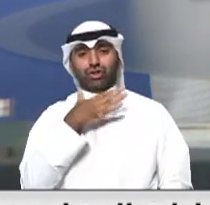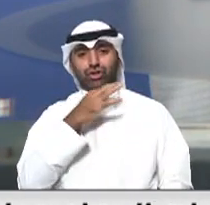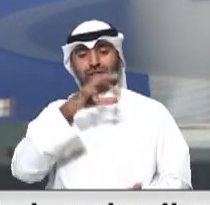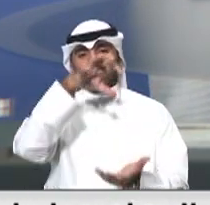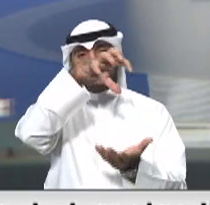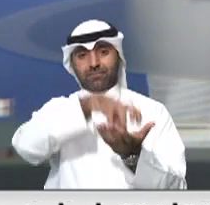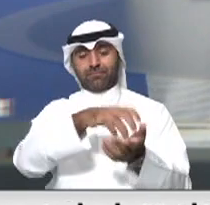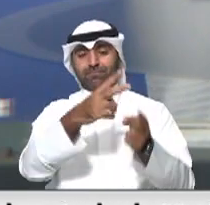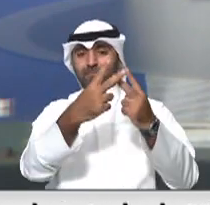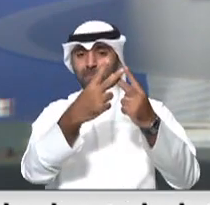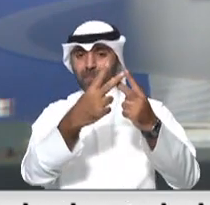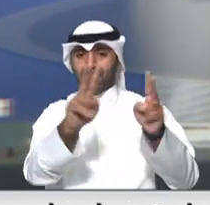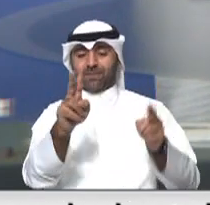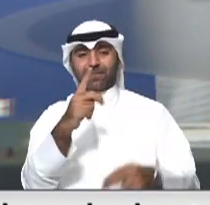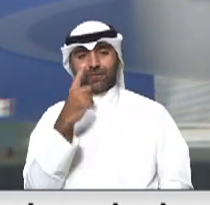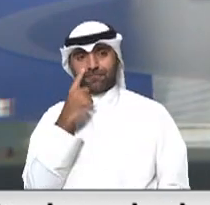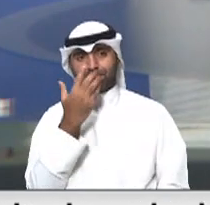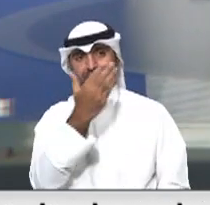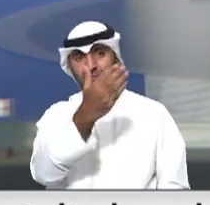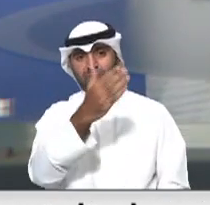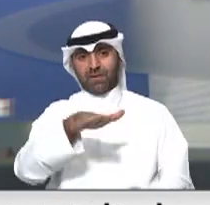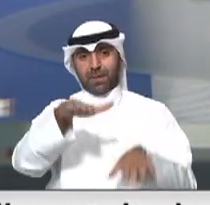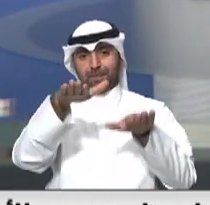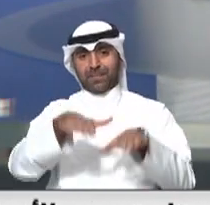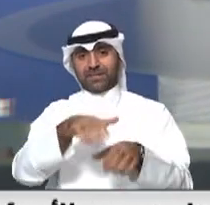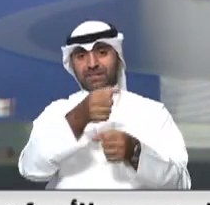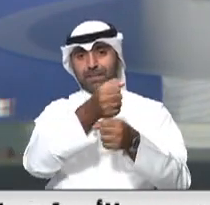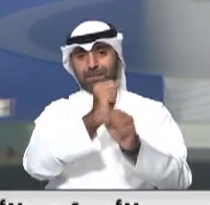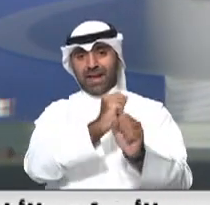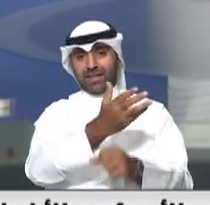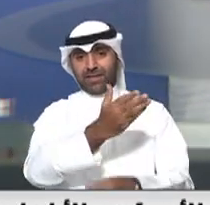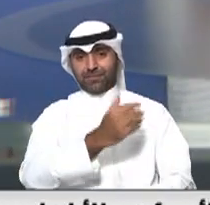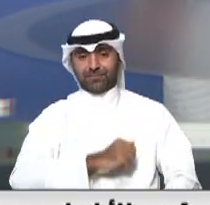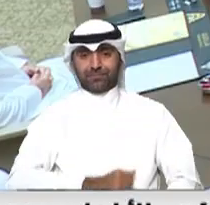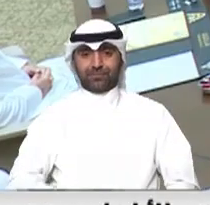الرئيسية الخاصة بخدمة مشروع المدينة الترفيهية.